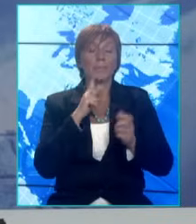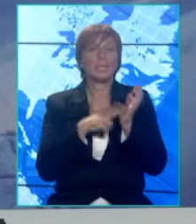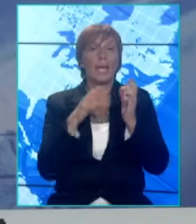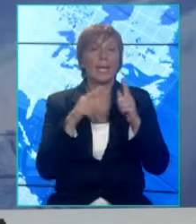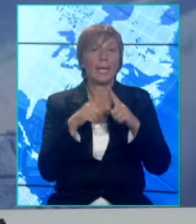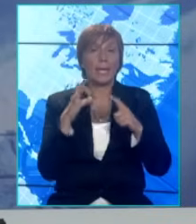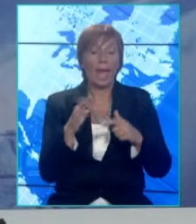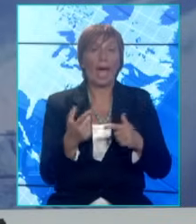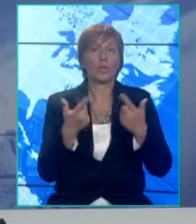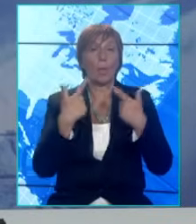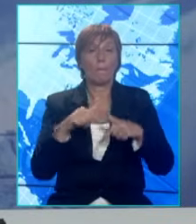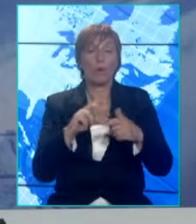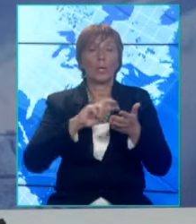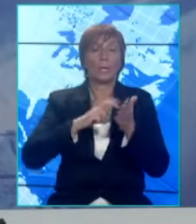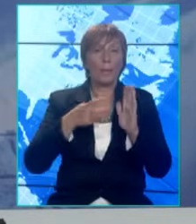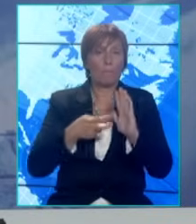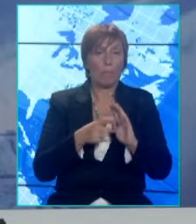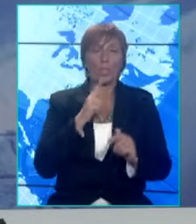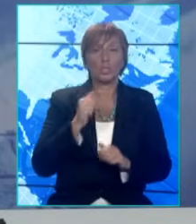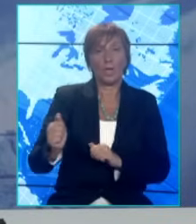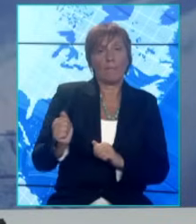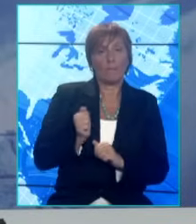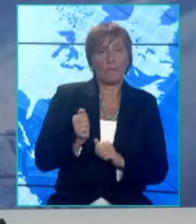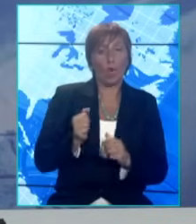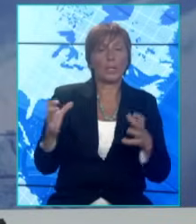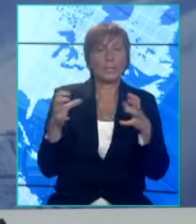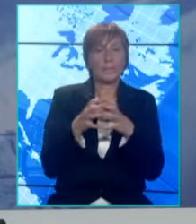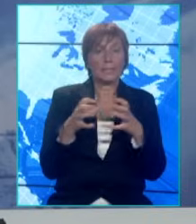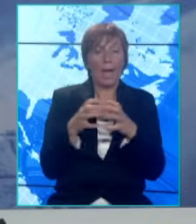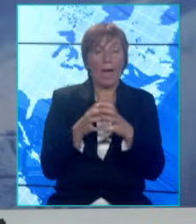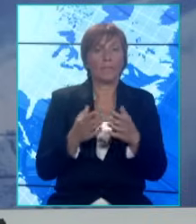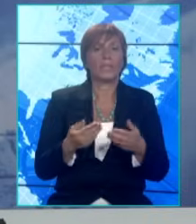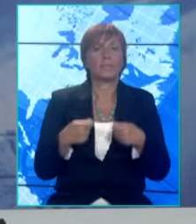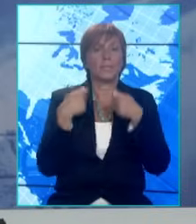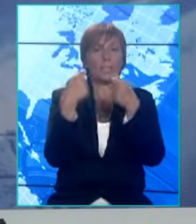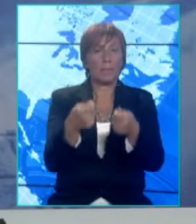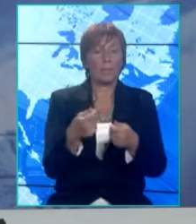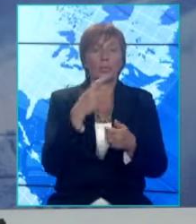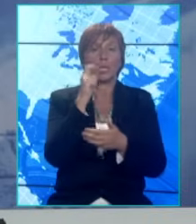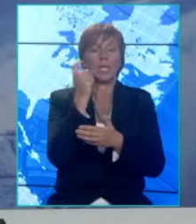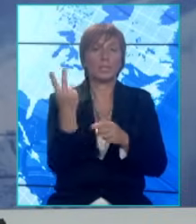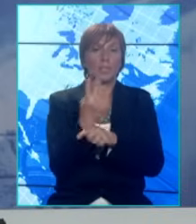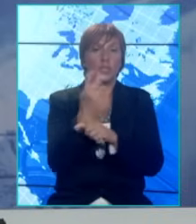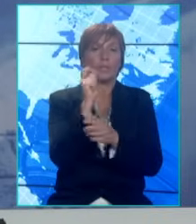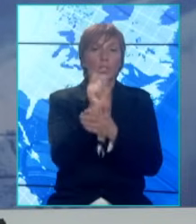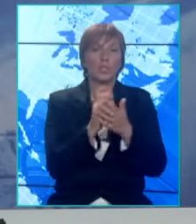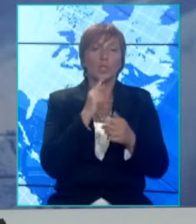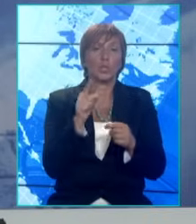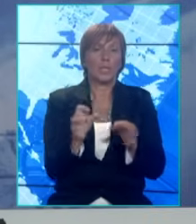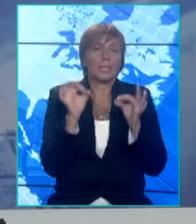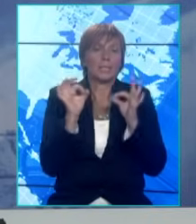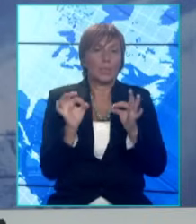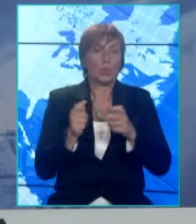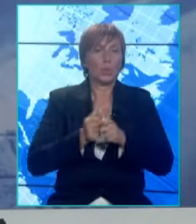koji je pored toga što je politički i naravno i vojni savez, pruža zemljama članicama, to je taj sigurnosni